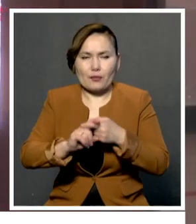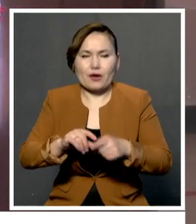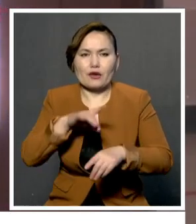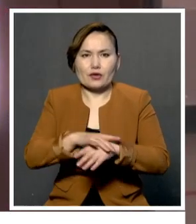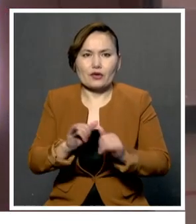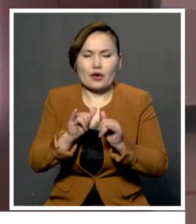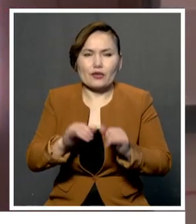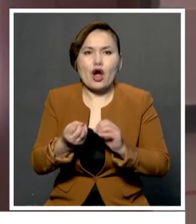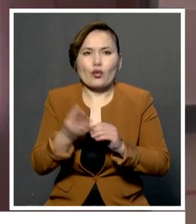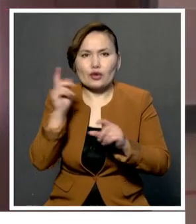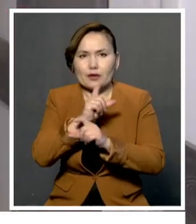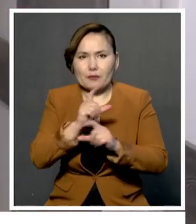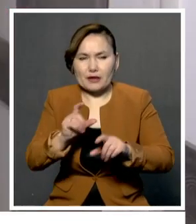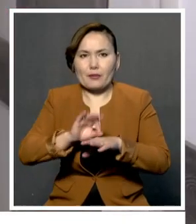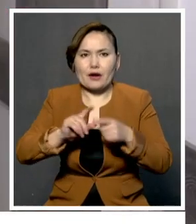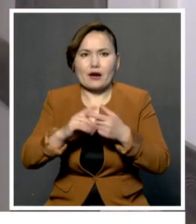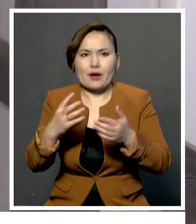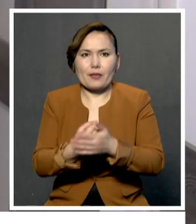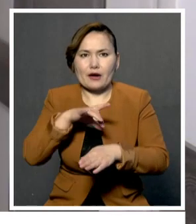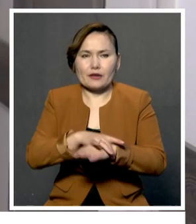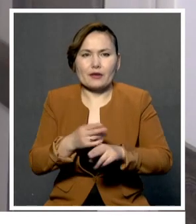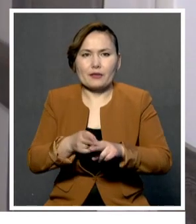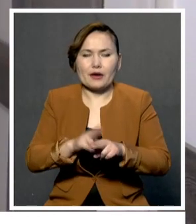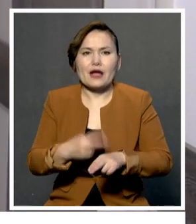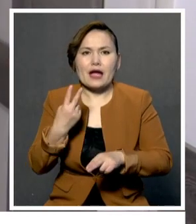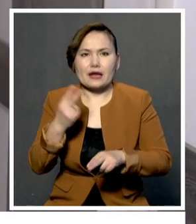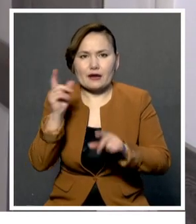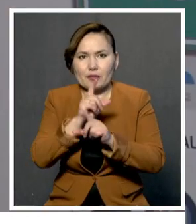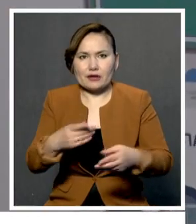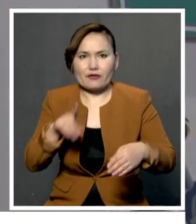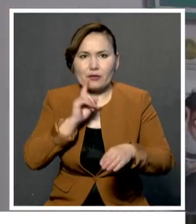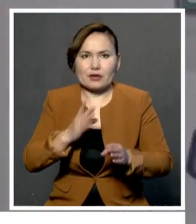14 мектептен инфекция анықталып, бір мектептің 2 сыныбы карантинге жабылды.